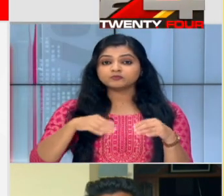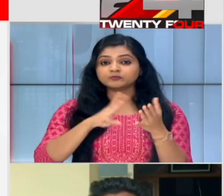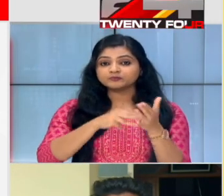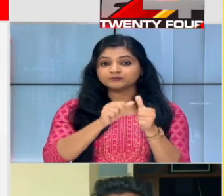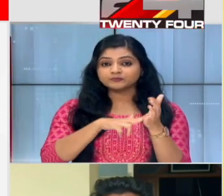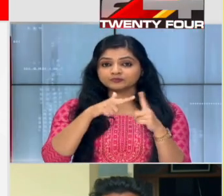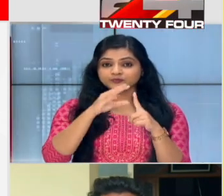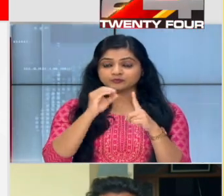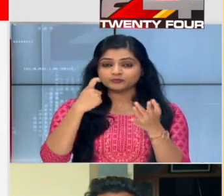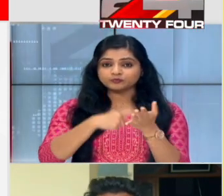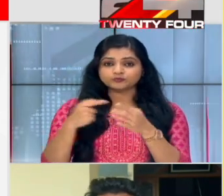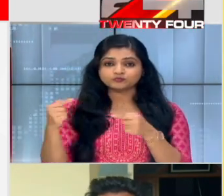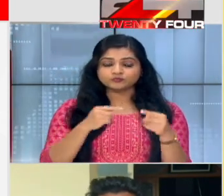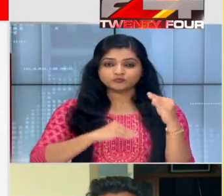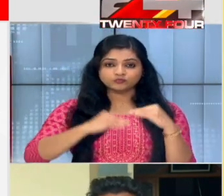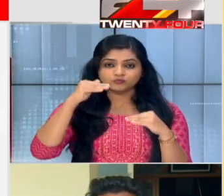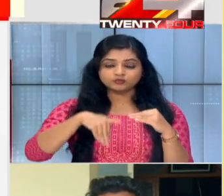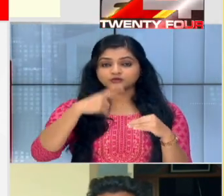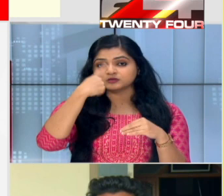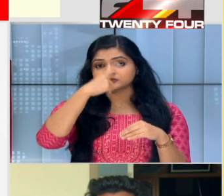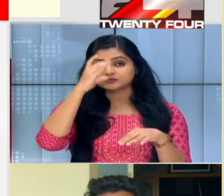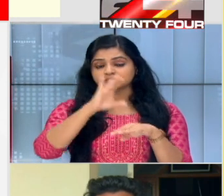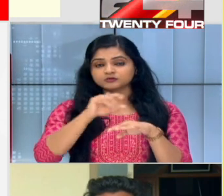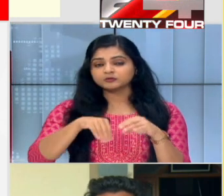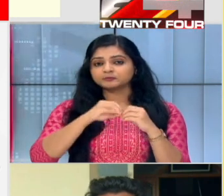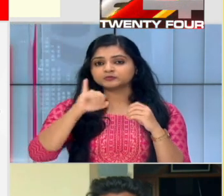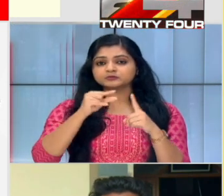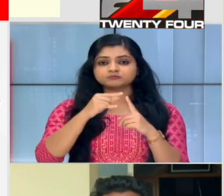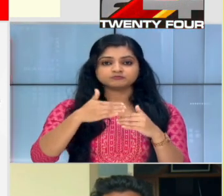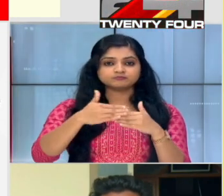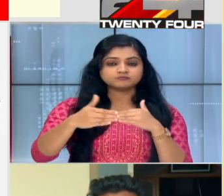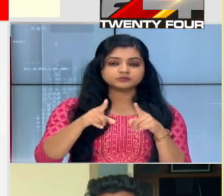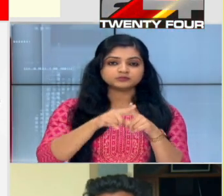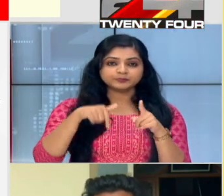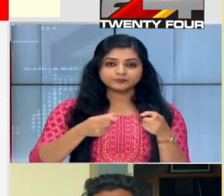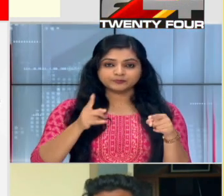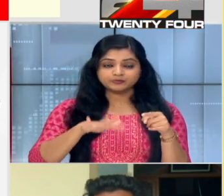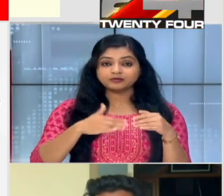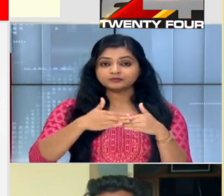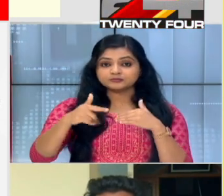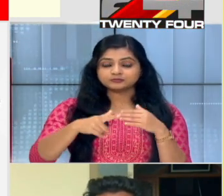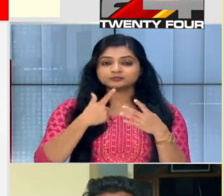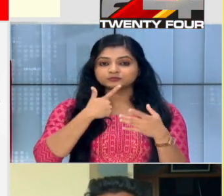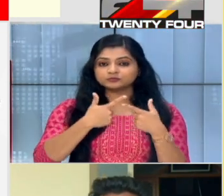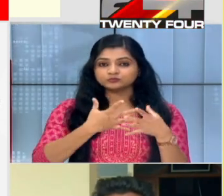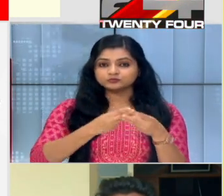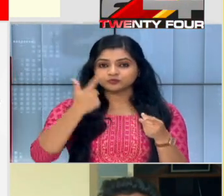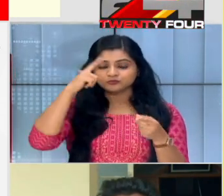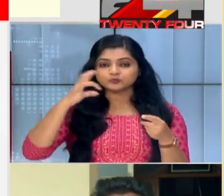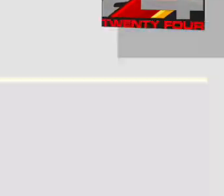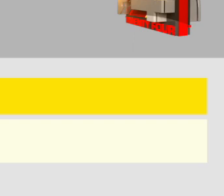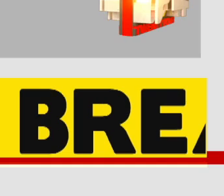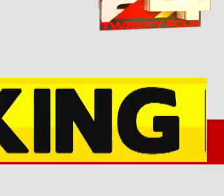അതോടുകൂടി ഈ ക്രിസ്ത്യൻ സഭ BJPയോട് അകലുന്ന ഒരു നിലപാടുണ്ടായിരുന്നു. ഇത് മയപ്പെടുത്തുന്നതിന് വേണ്ടിയാണ് പുതിയ നീക്കവുമായി ഇവർ രംഗത്തെത്തിയിരിക്കുന്നത്.